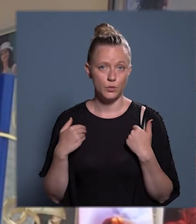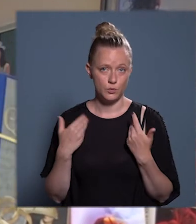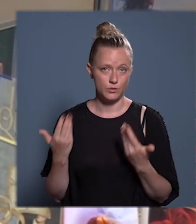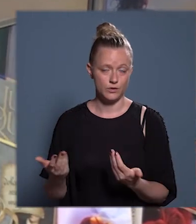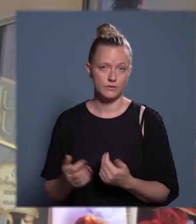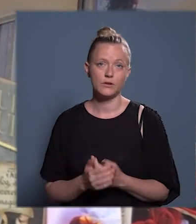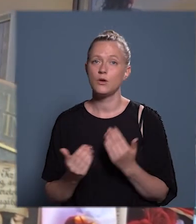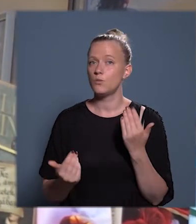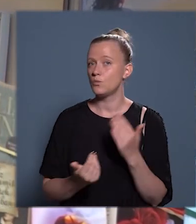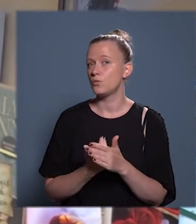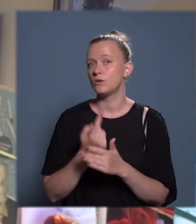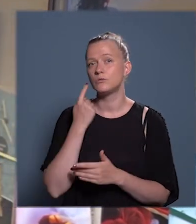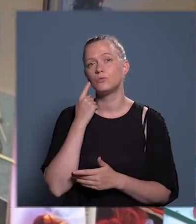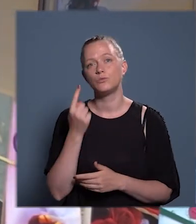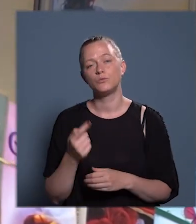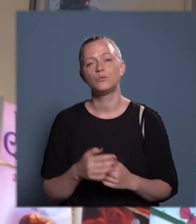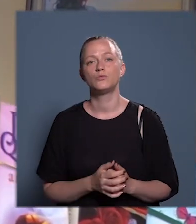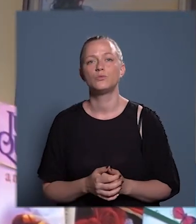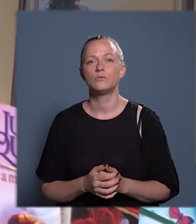újra tudok